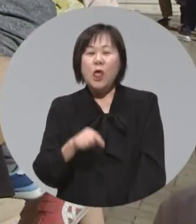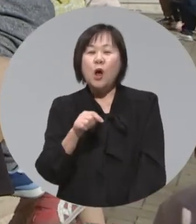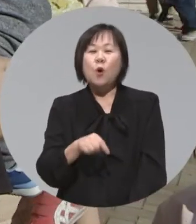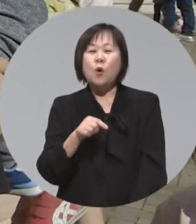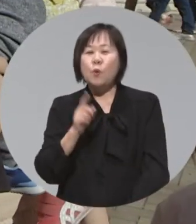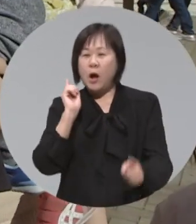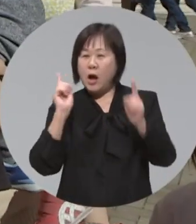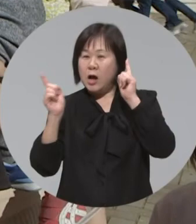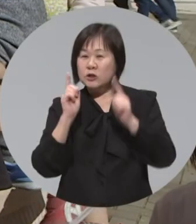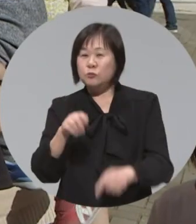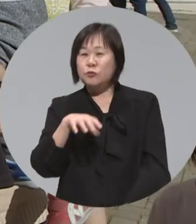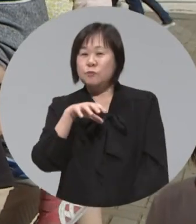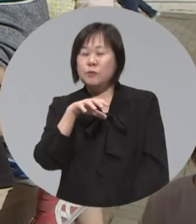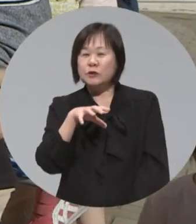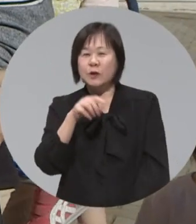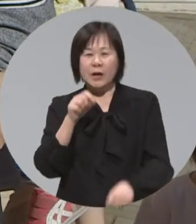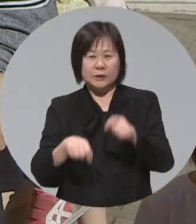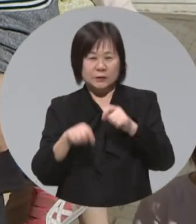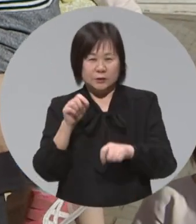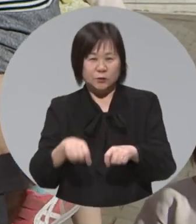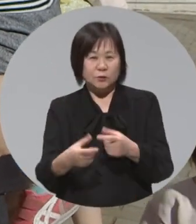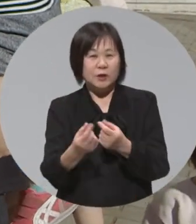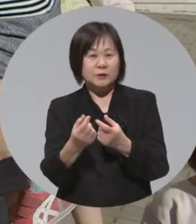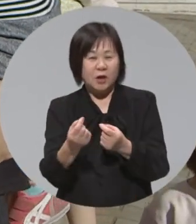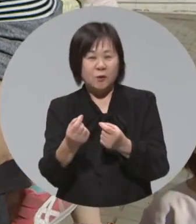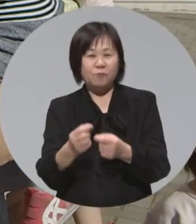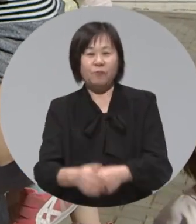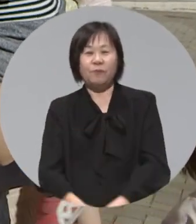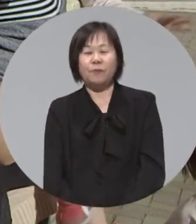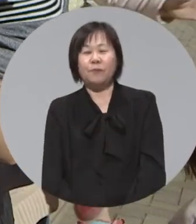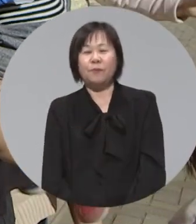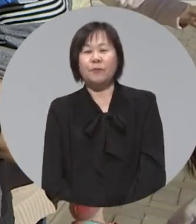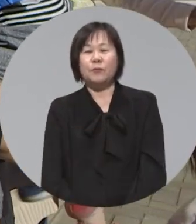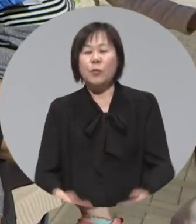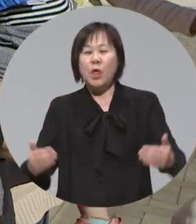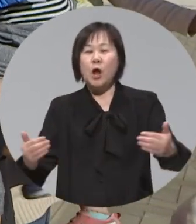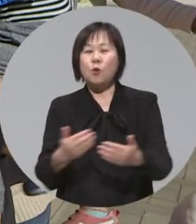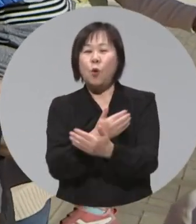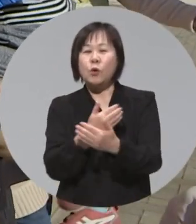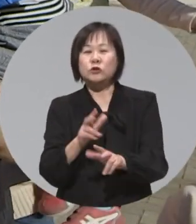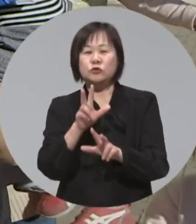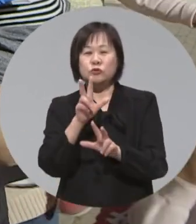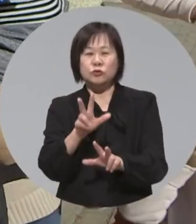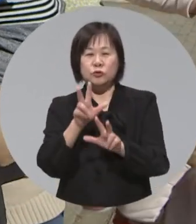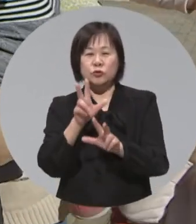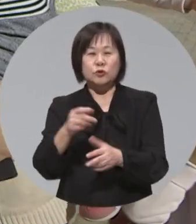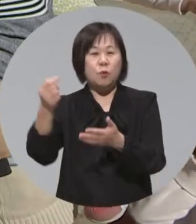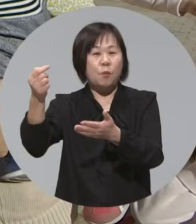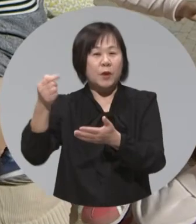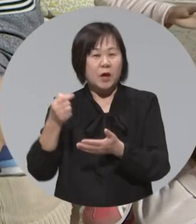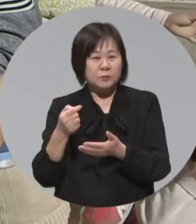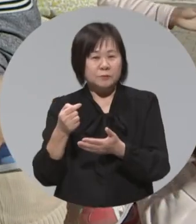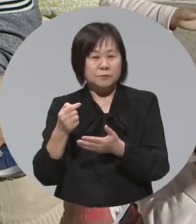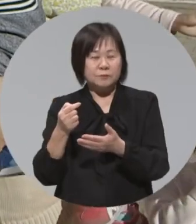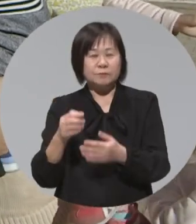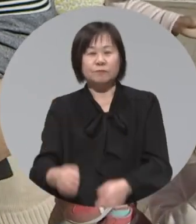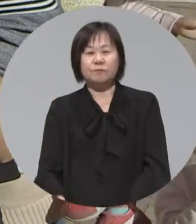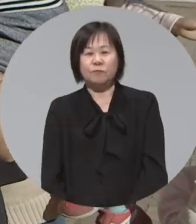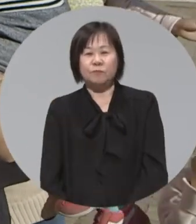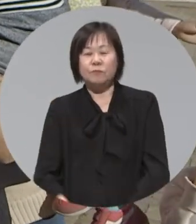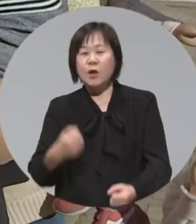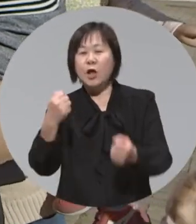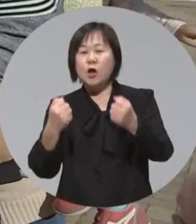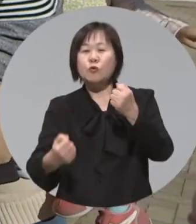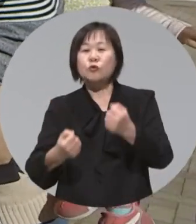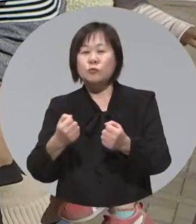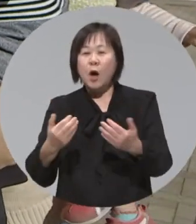ぶところが自由ですよね。しかも交通ルールを勉強できたりとか、から車に心配がなかった